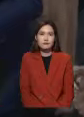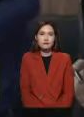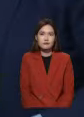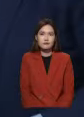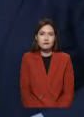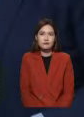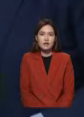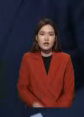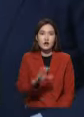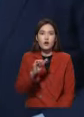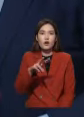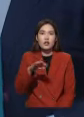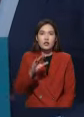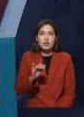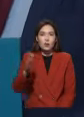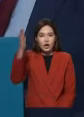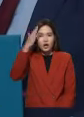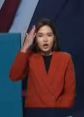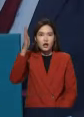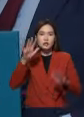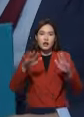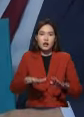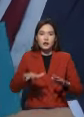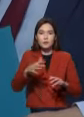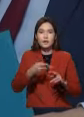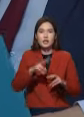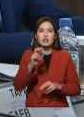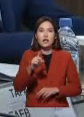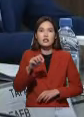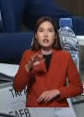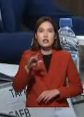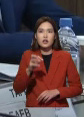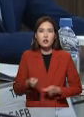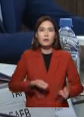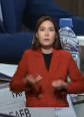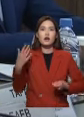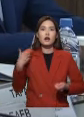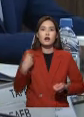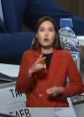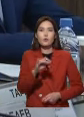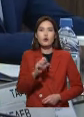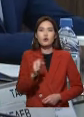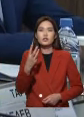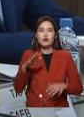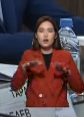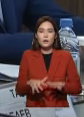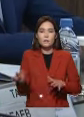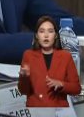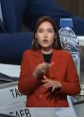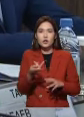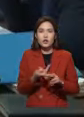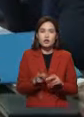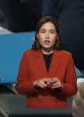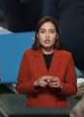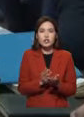Ұлытау облысының әкімі Берік Әбдіғалиұлы Қазақ Телеком акционерлік қоғамының басқарма төрағасы Қуанышбек Есекеевпен өткен кездесуде